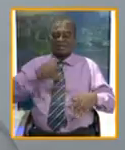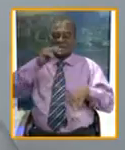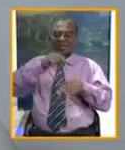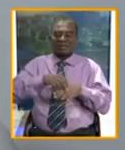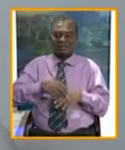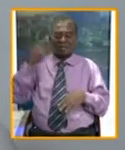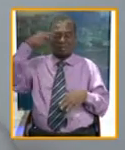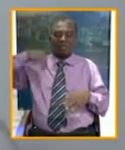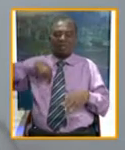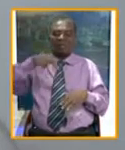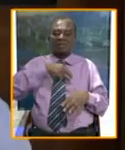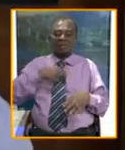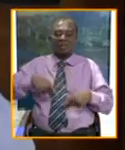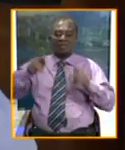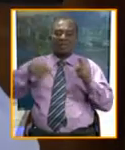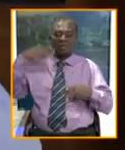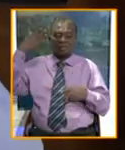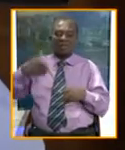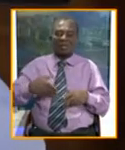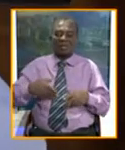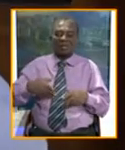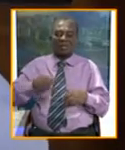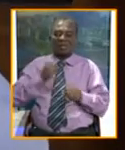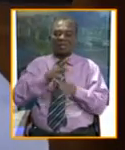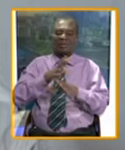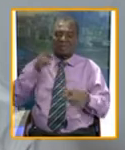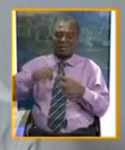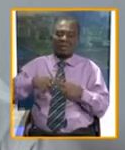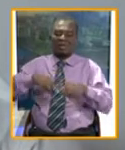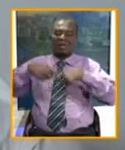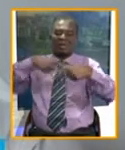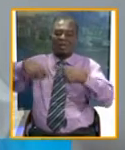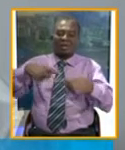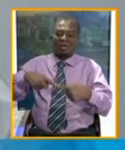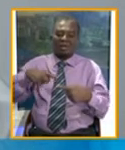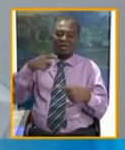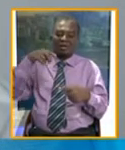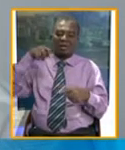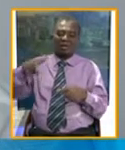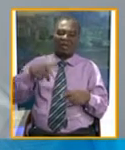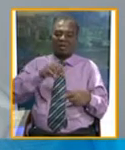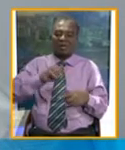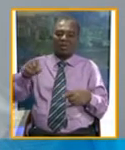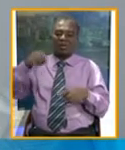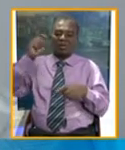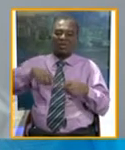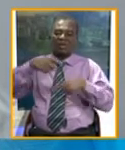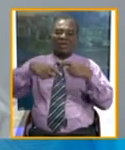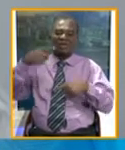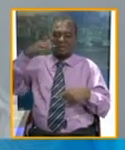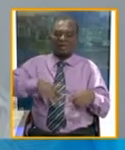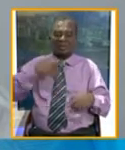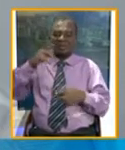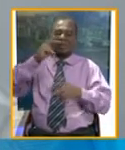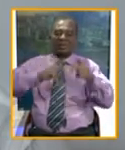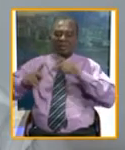sensibilisation. Pour nous, ça nous permettra d'être outillés et puis aller là où on doit aller pour sensibiliser la